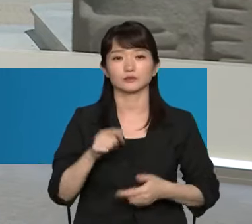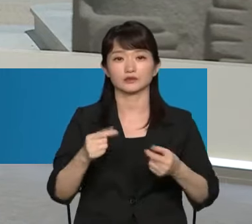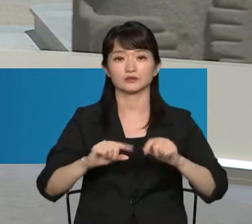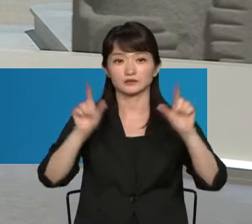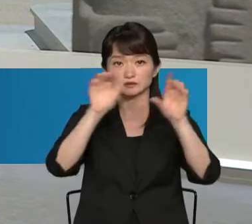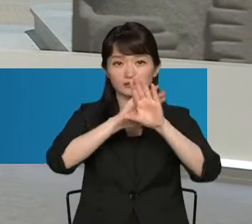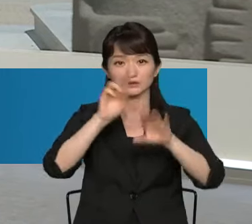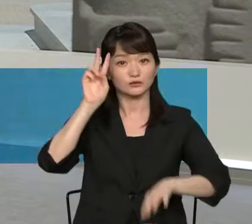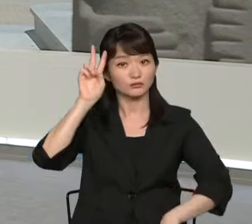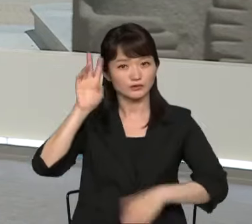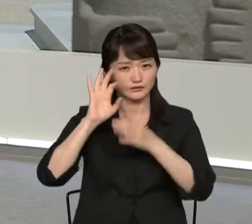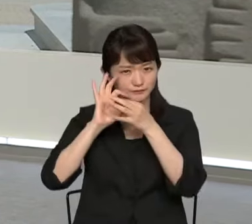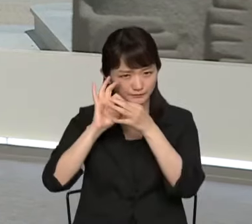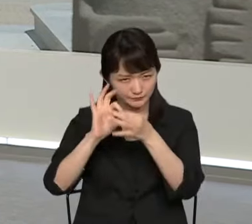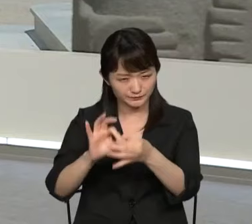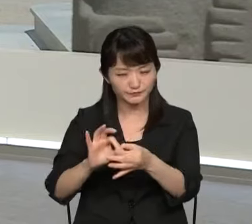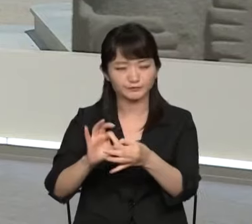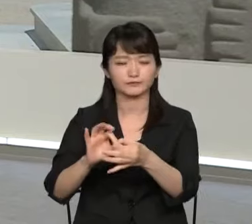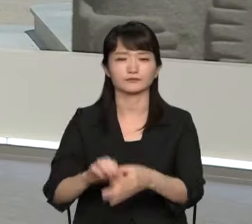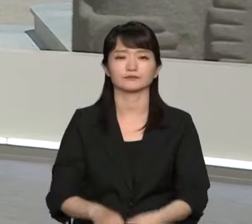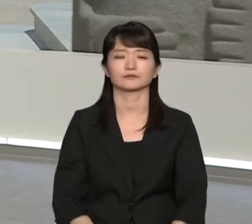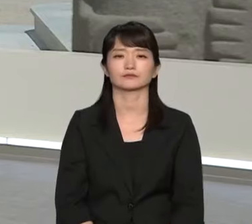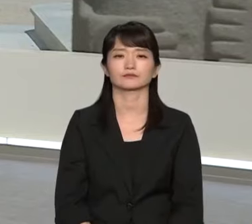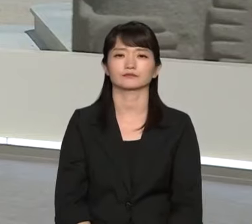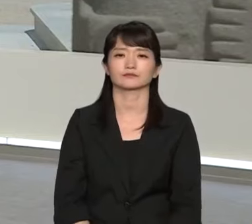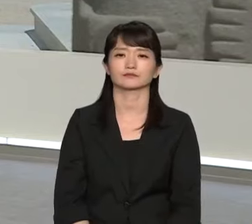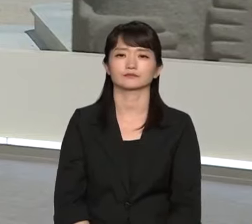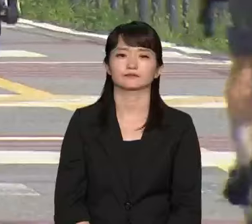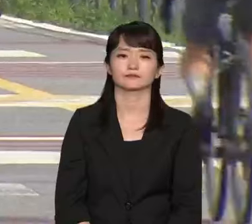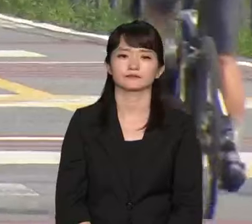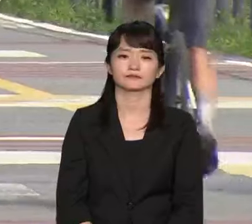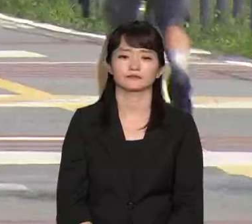날씨는 모레까지 이어질 거란 예보입니다. 황혜린 기자입니다.